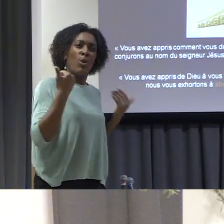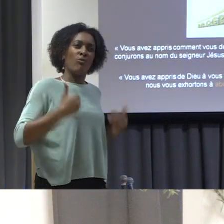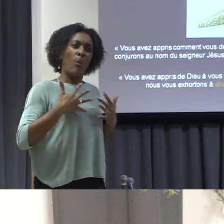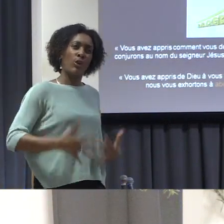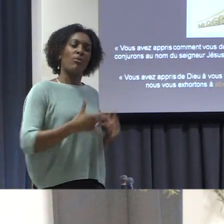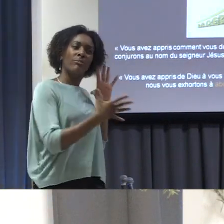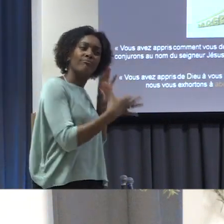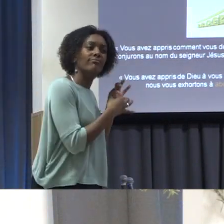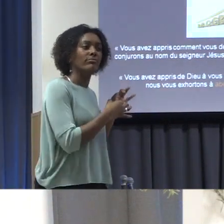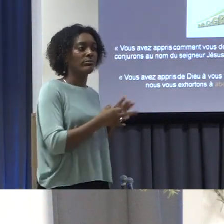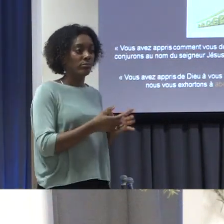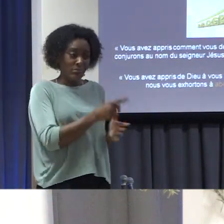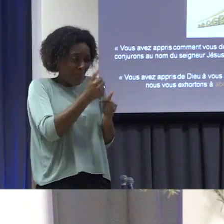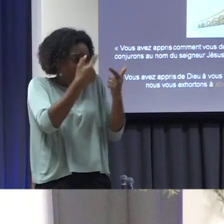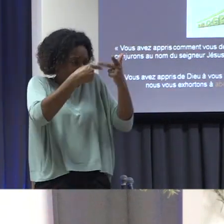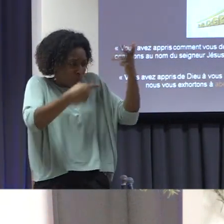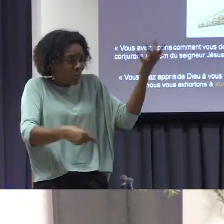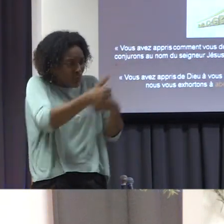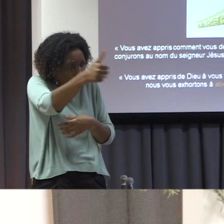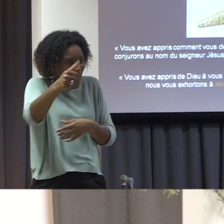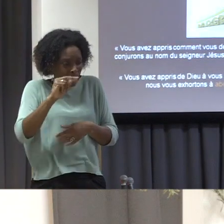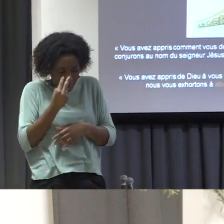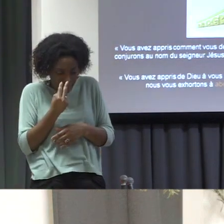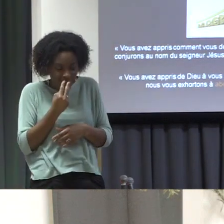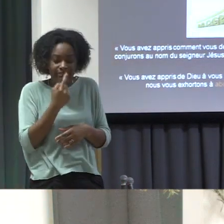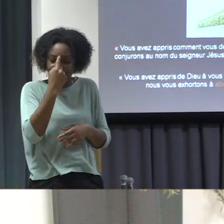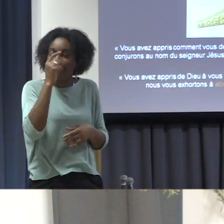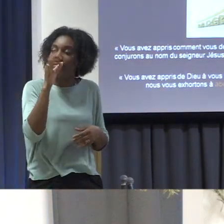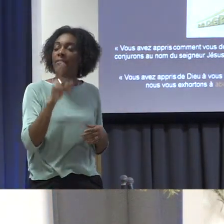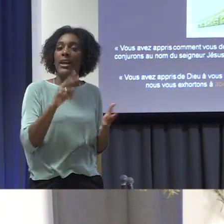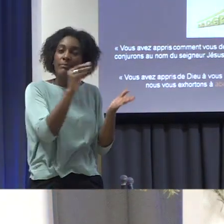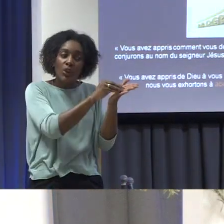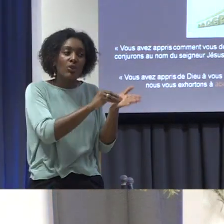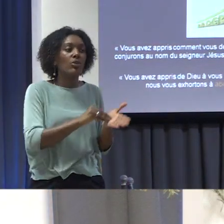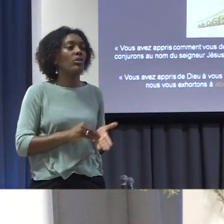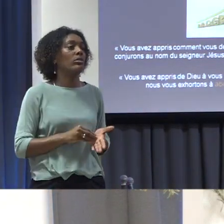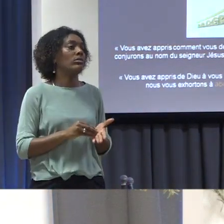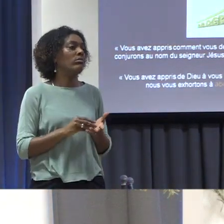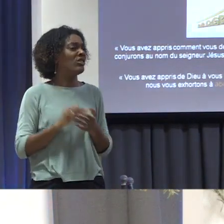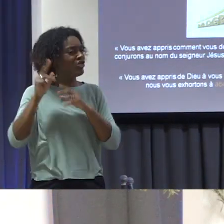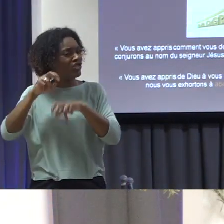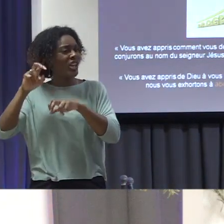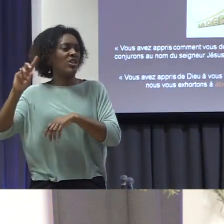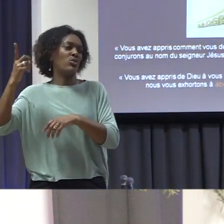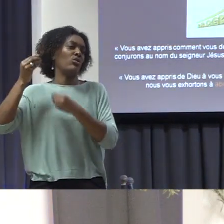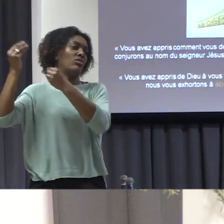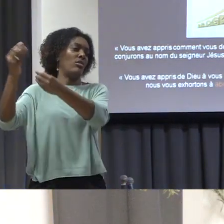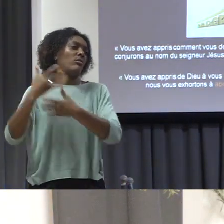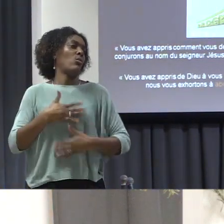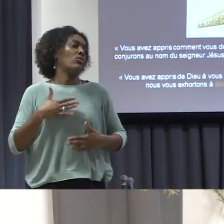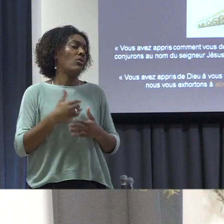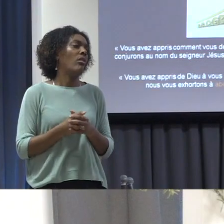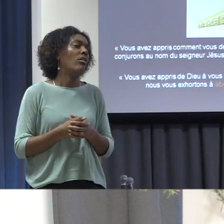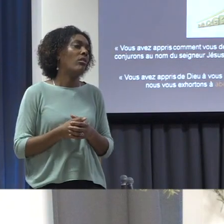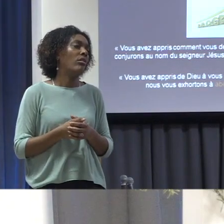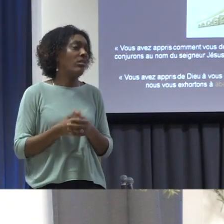manifester que réellement nous cherchons à faire ce que le Seigneur nous demande. Nous cherchons à plaire au Seigneur. Dans